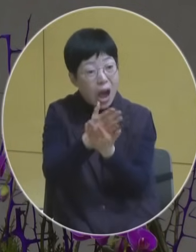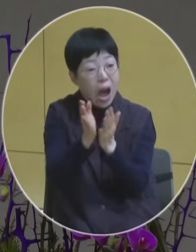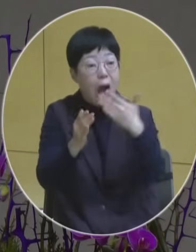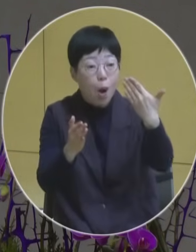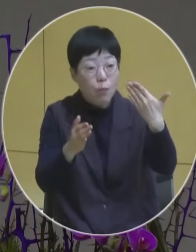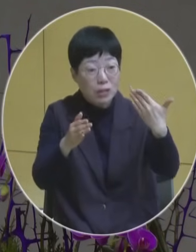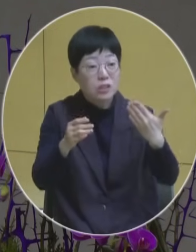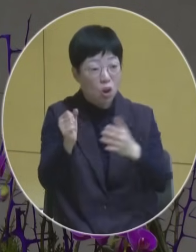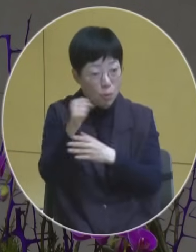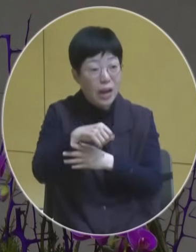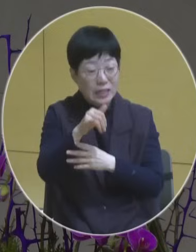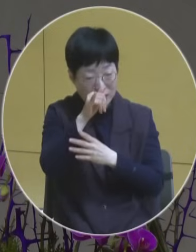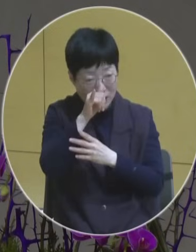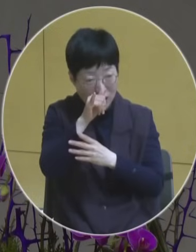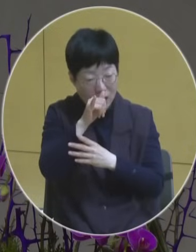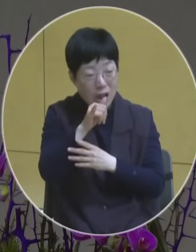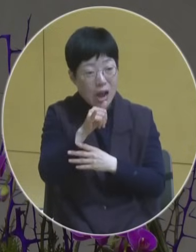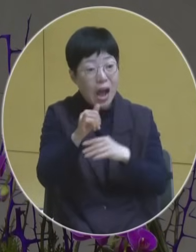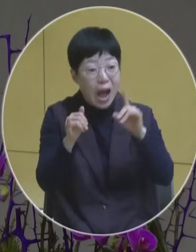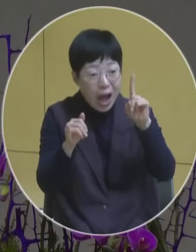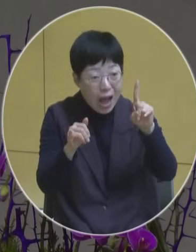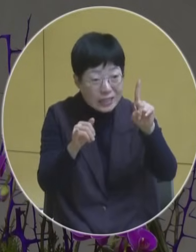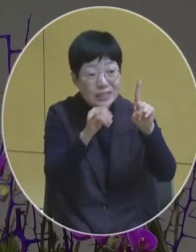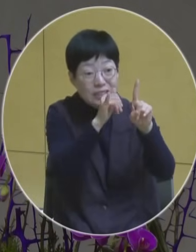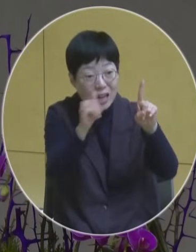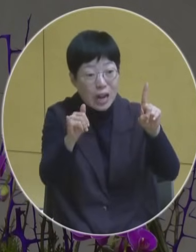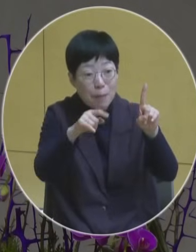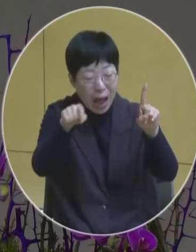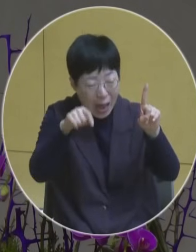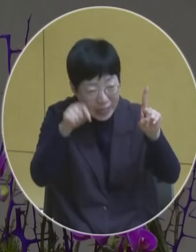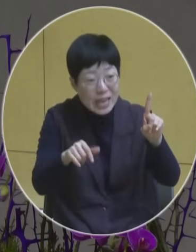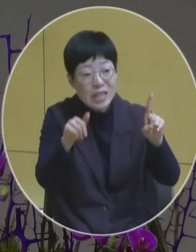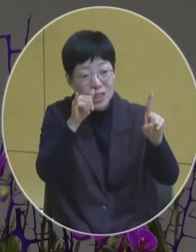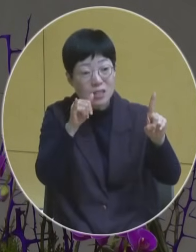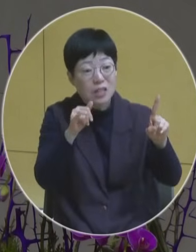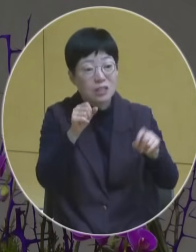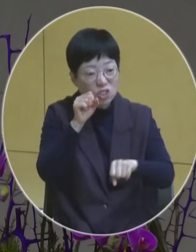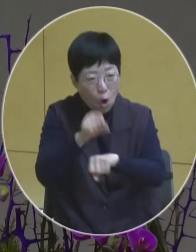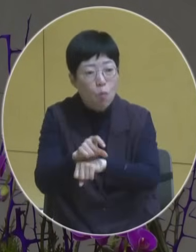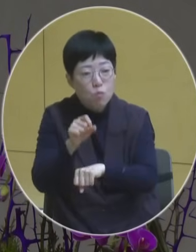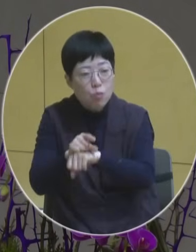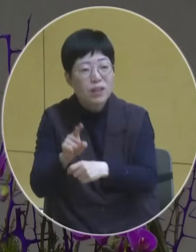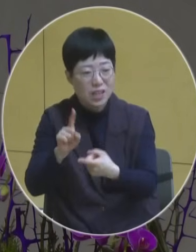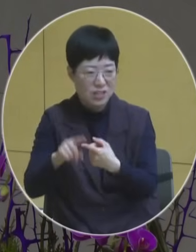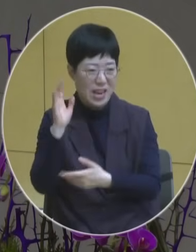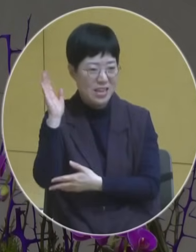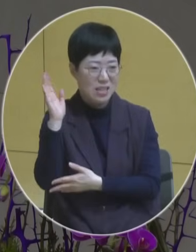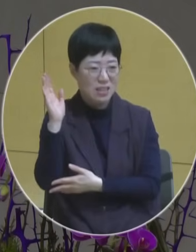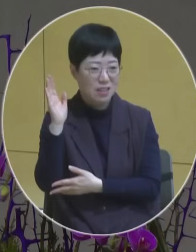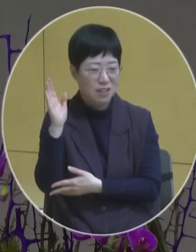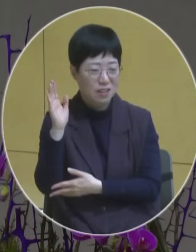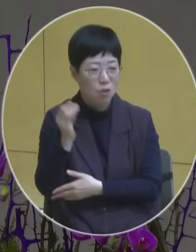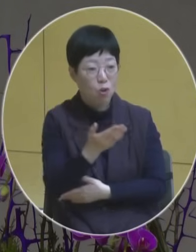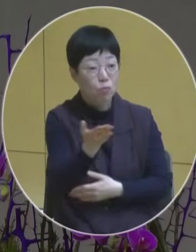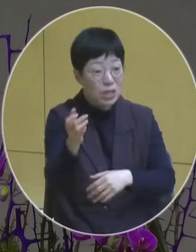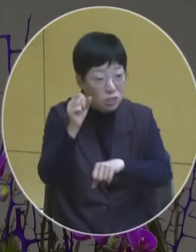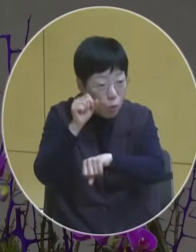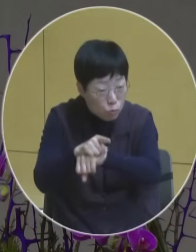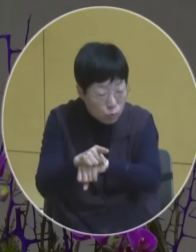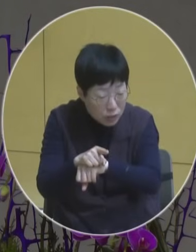가지인데 전부 다 단수로 되어 있어요. 한 사람 안에 있는 성품을 얘기하는 거예요. 여러분의